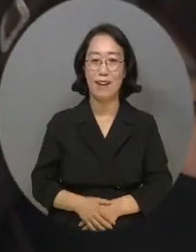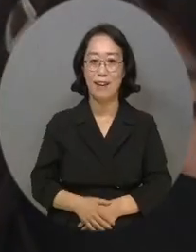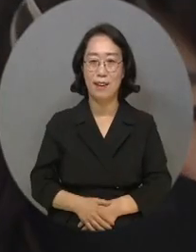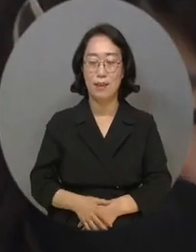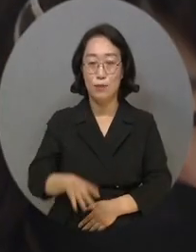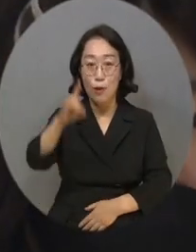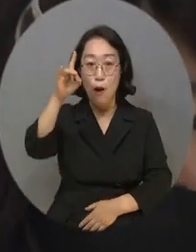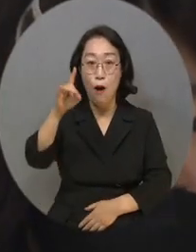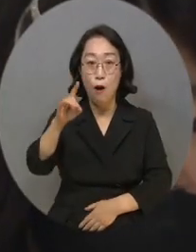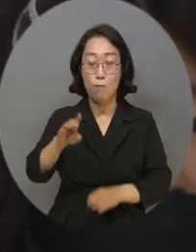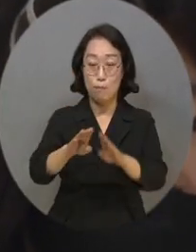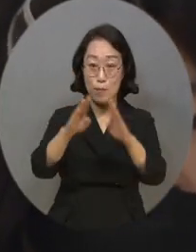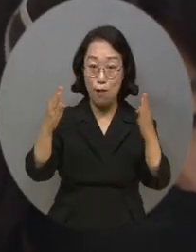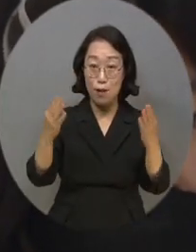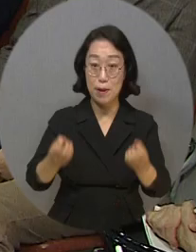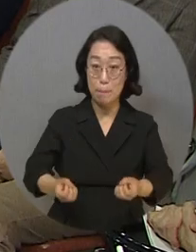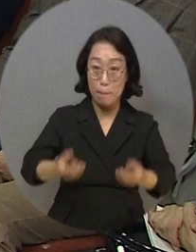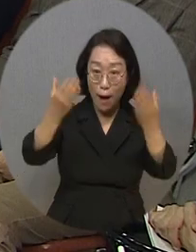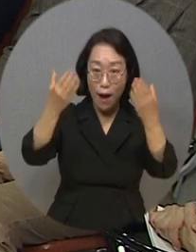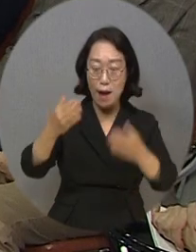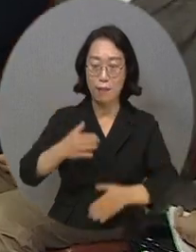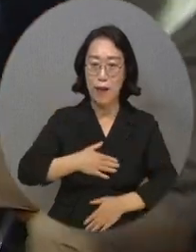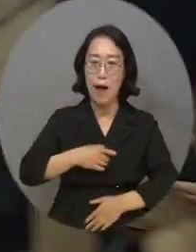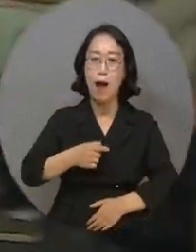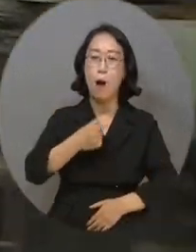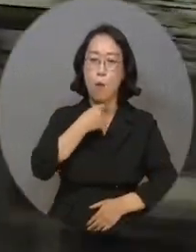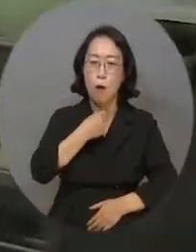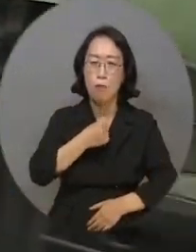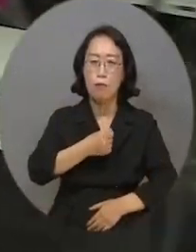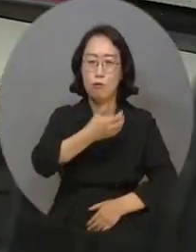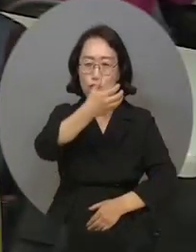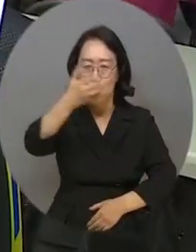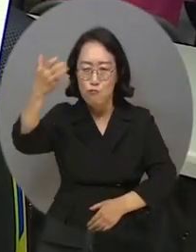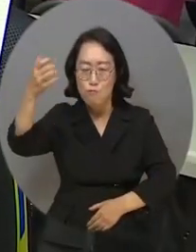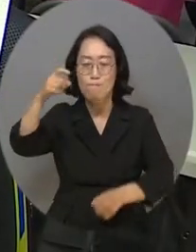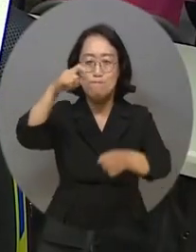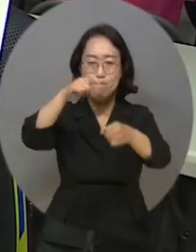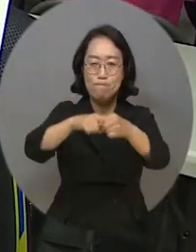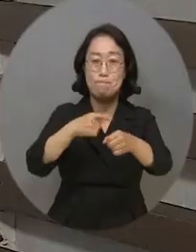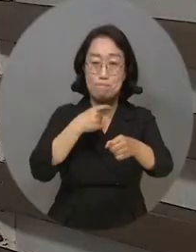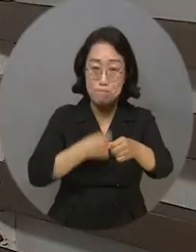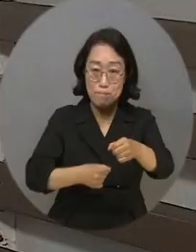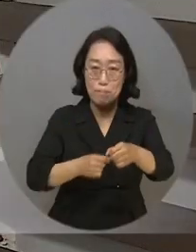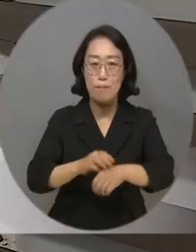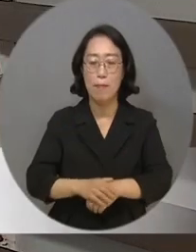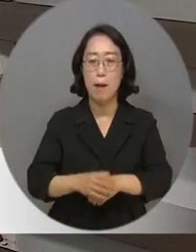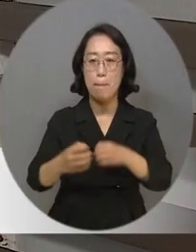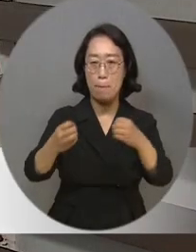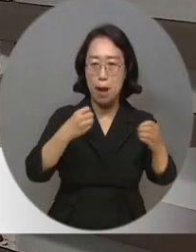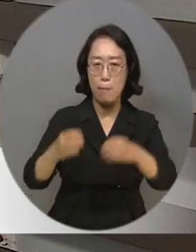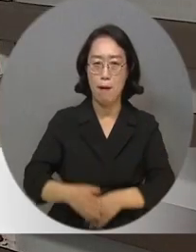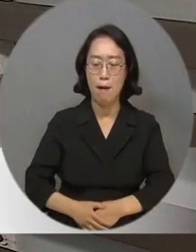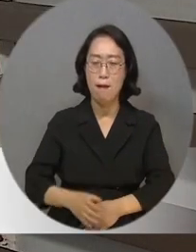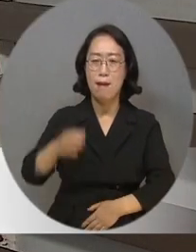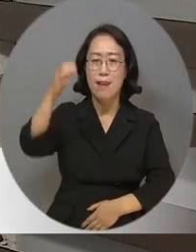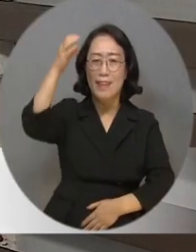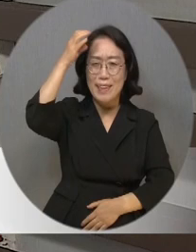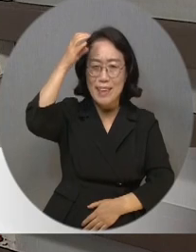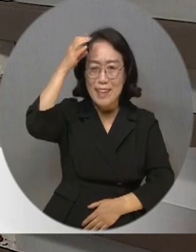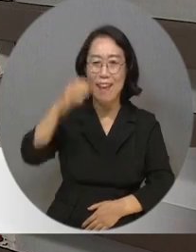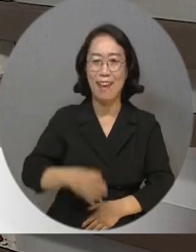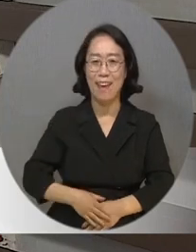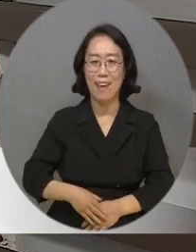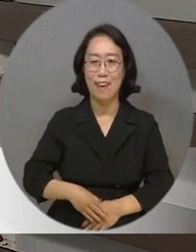개강식에 참여한 교육생들은 자신의 꿈을 펼치겠다며 의지를 다졌습니다 기대되고요